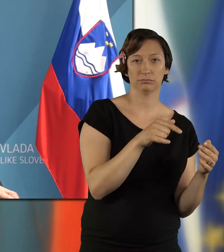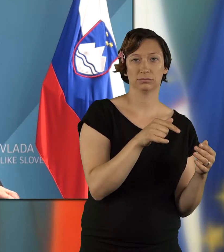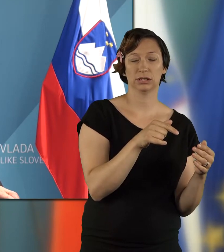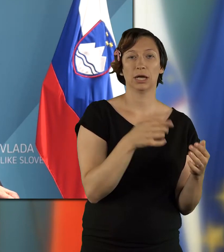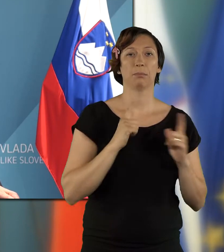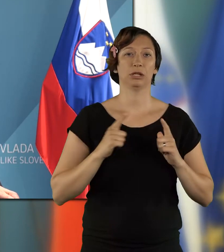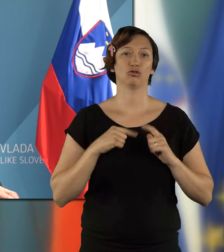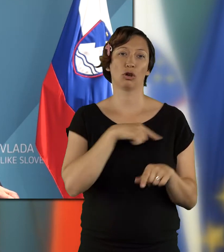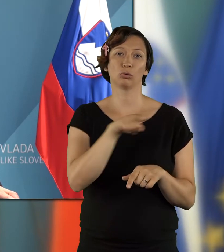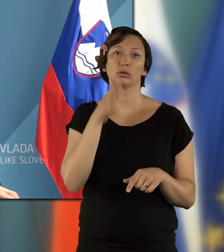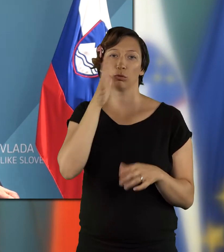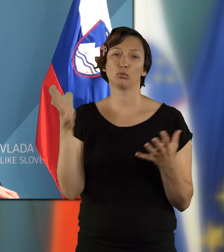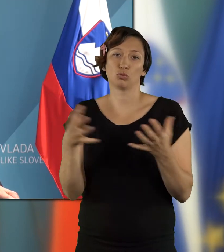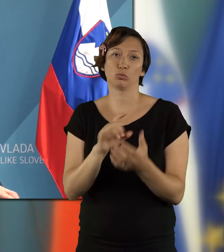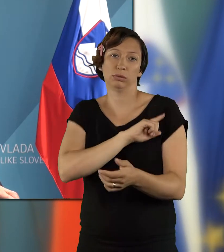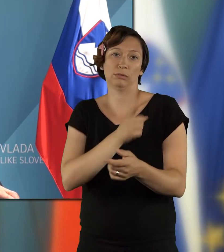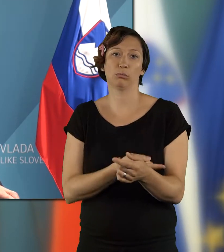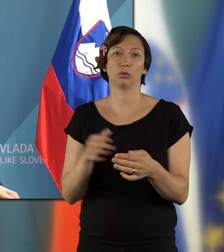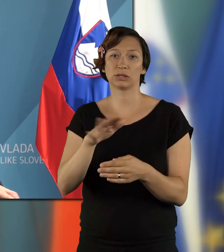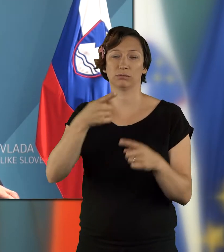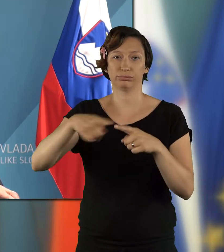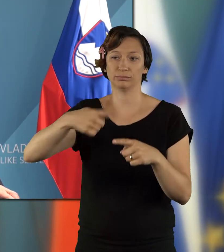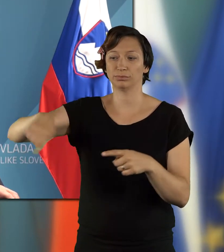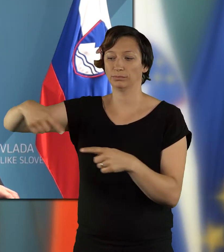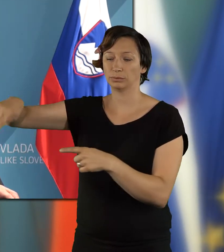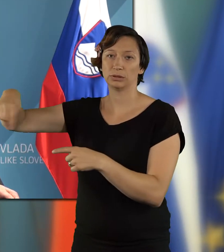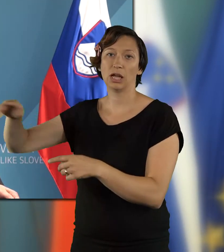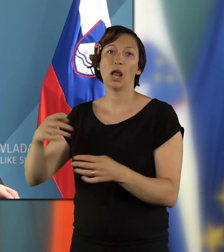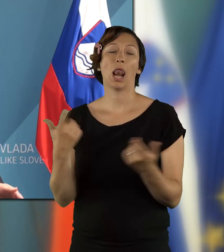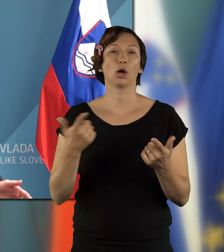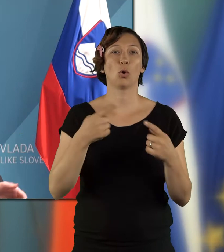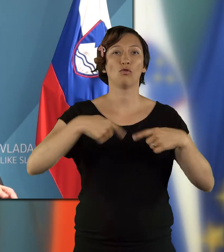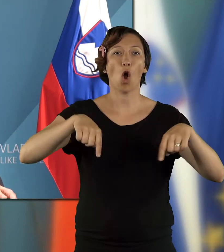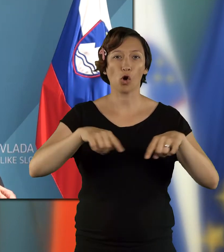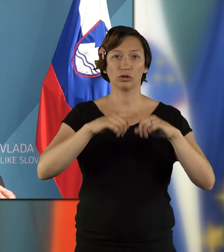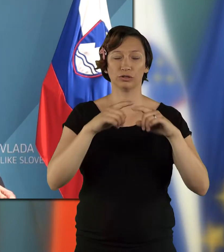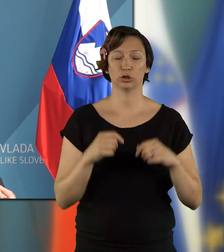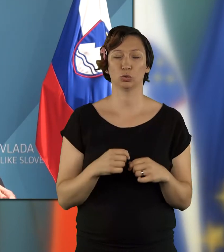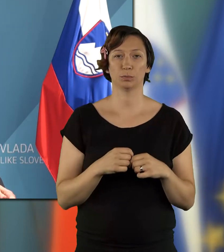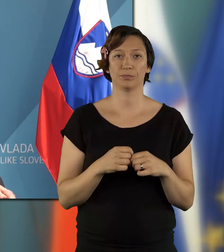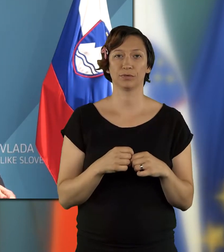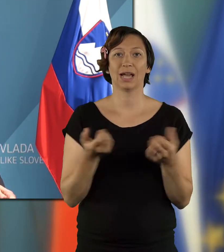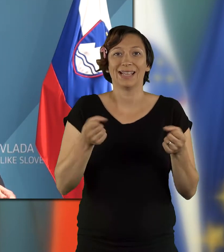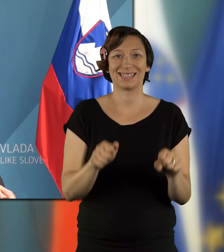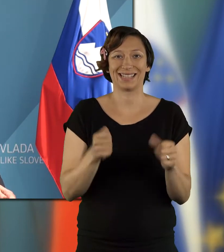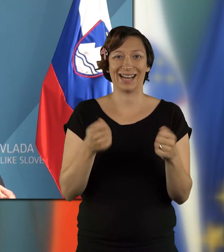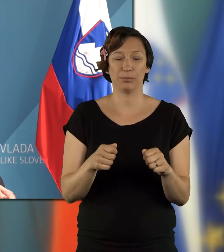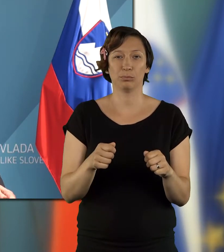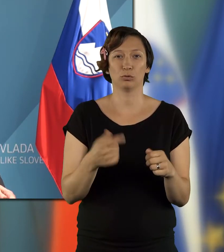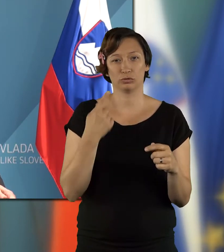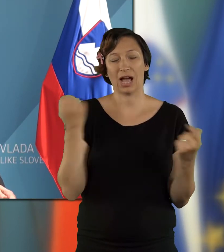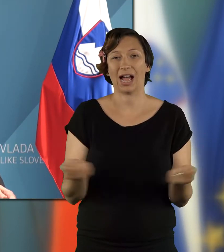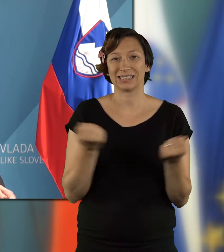pričakujem, da bomo z skupnimi napori vseh resorjev lahko v okviru sklepov oziroma v